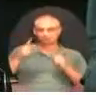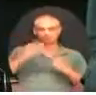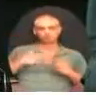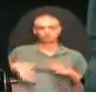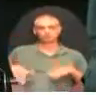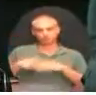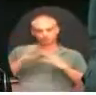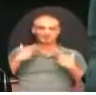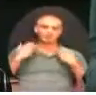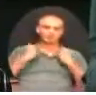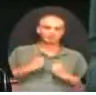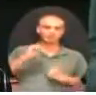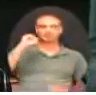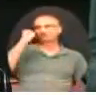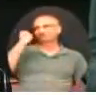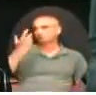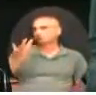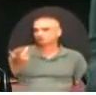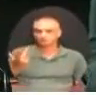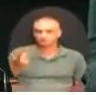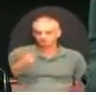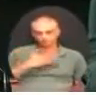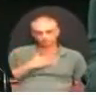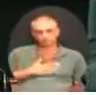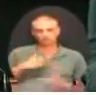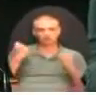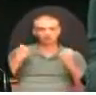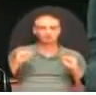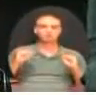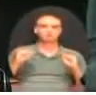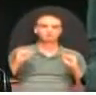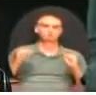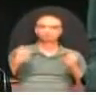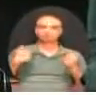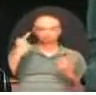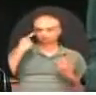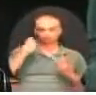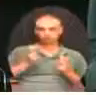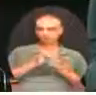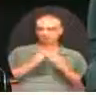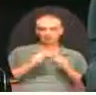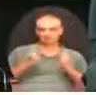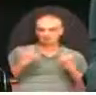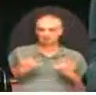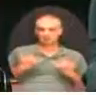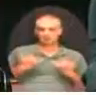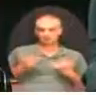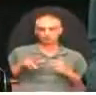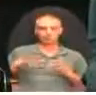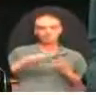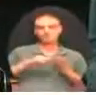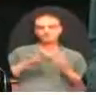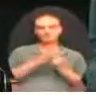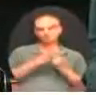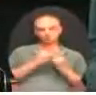שלום אבל גם ביטחוניסטית וציונית, שהיא שוחרת דמוקרטיה. אני לא חושבת שיש מפלגה אחרת היום על פני מפת